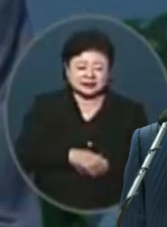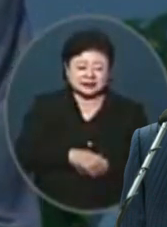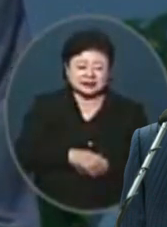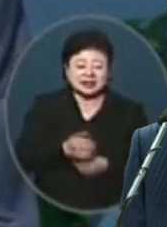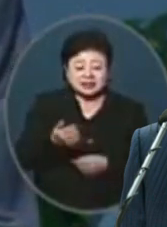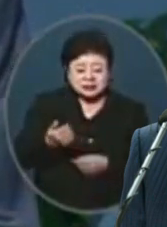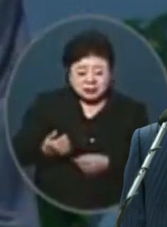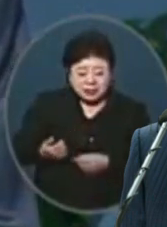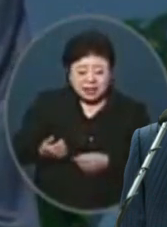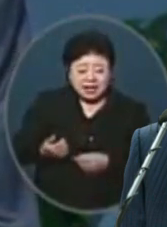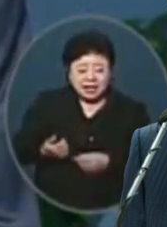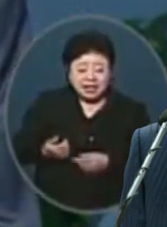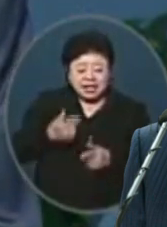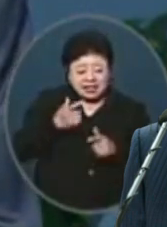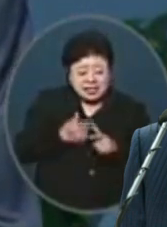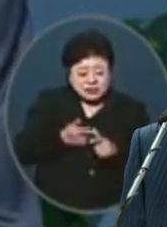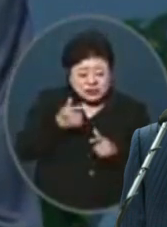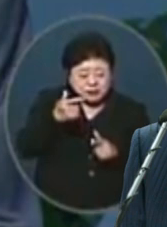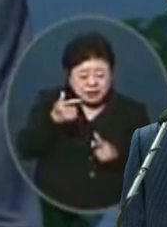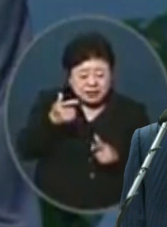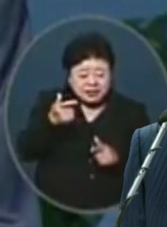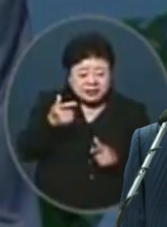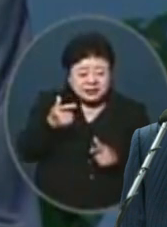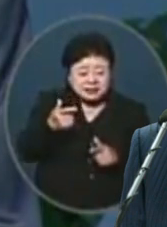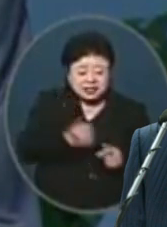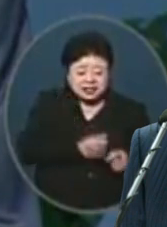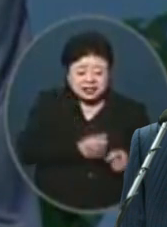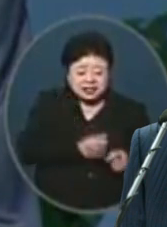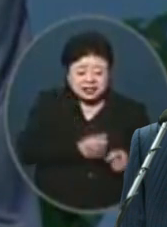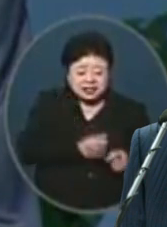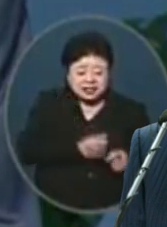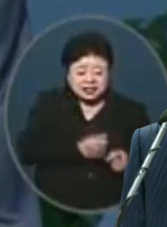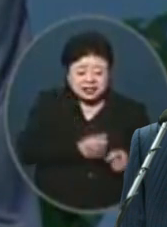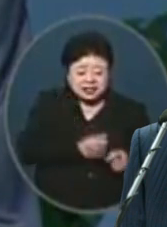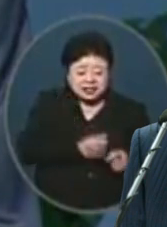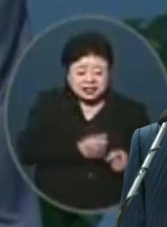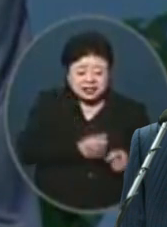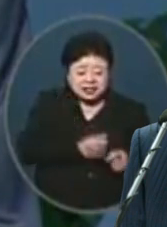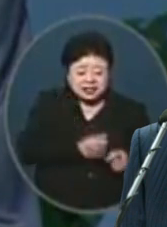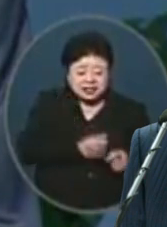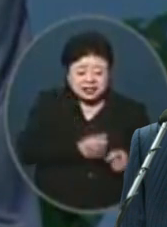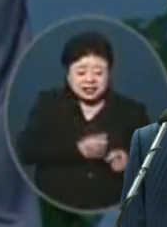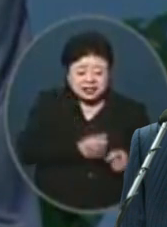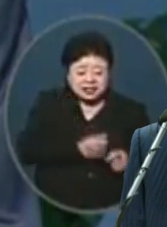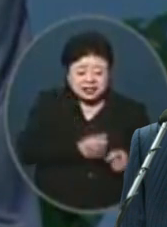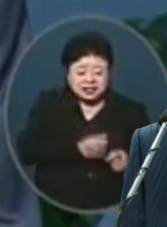전번에 예수님을 희생적으로 사랑한